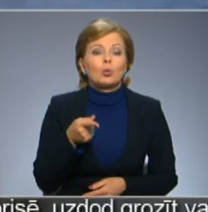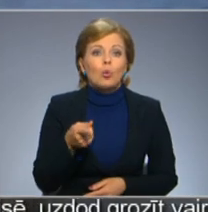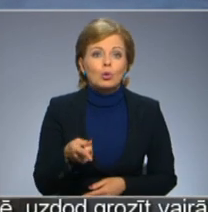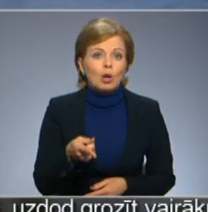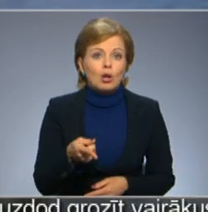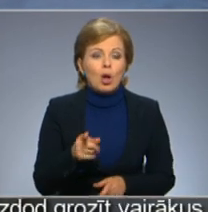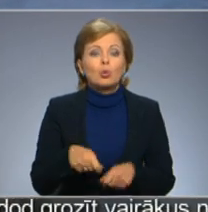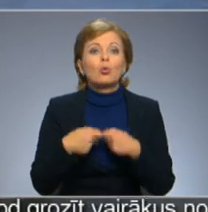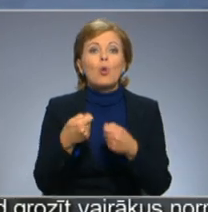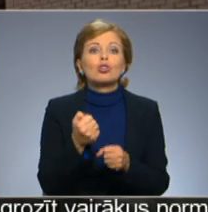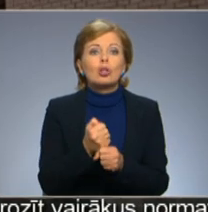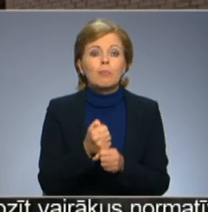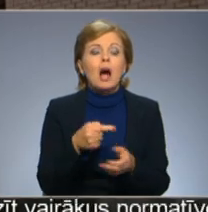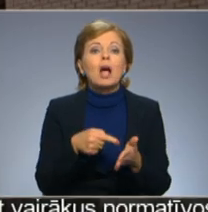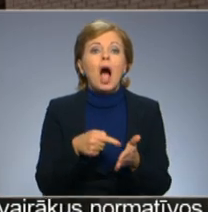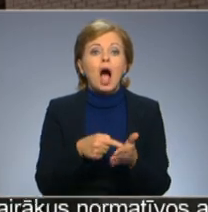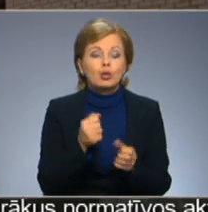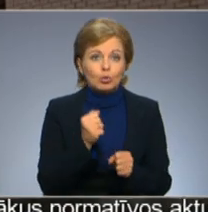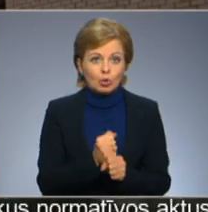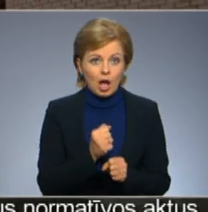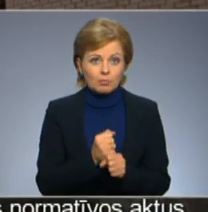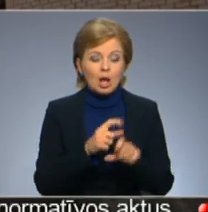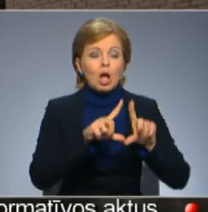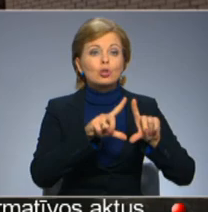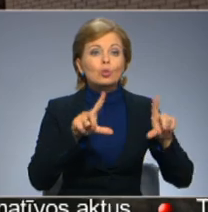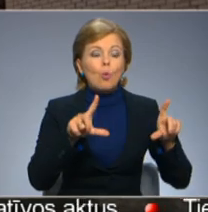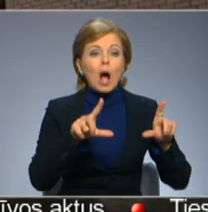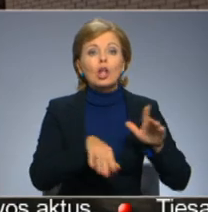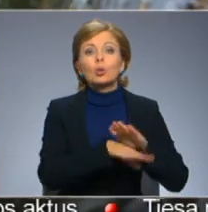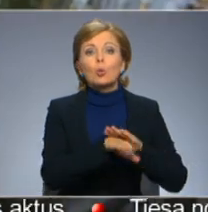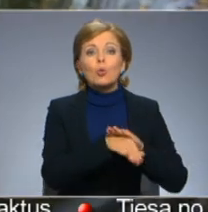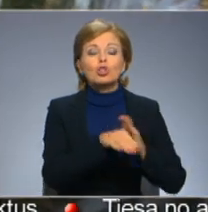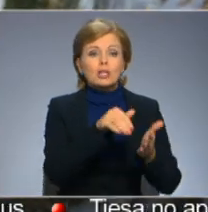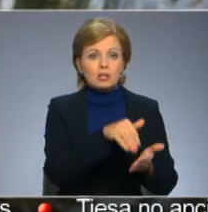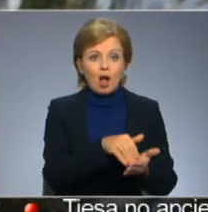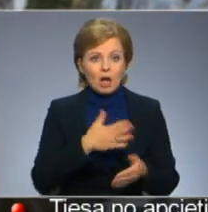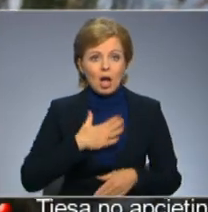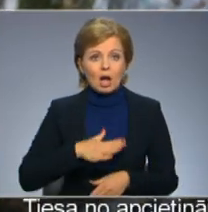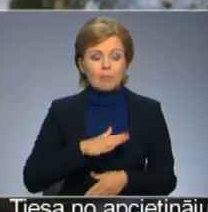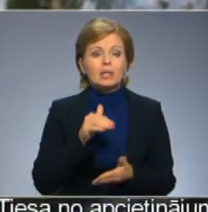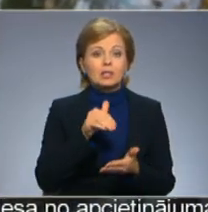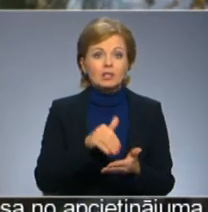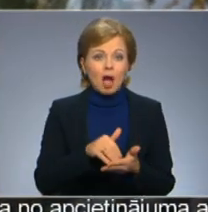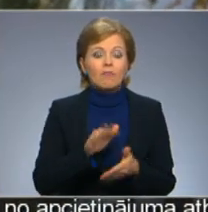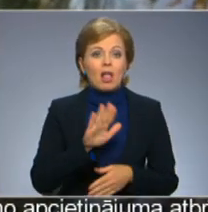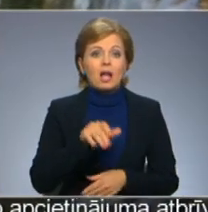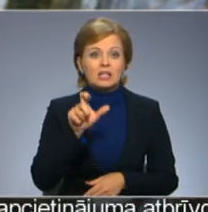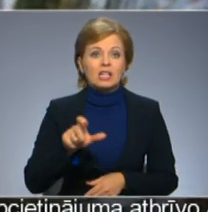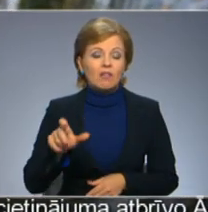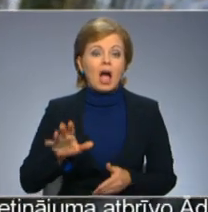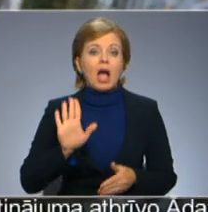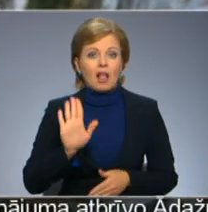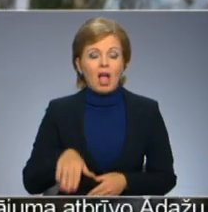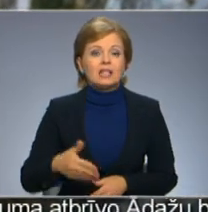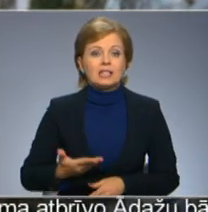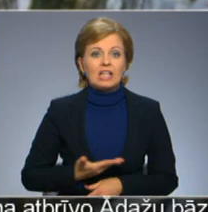nu, došo darbu, kāds tur darbi? Bet tā skola tukša stāv, nu. Nu, bet kāpēc viņai tukša jāstāv? Lietuvā vismaz cilvēki kaut kādi dzīvo